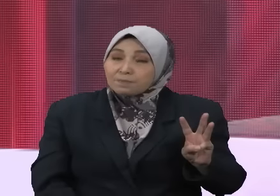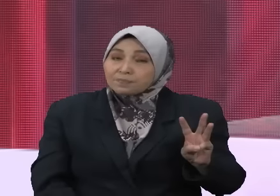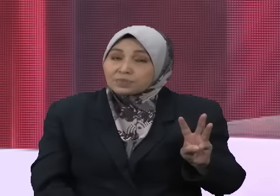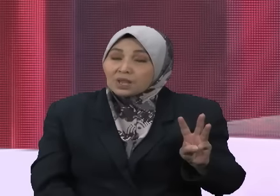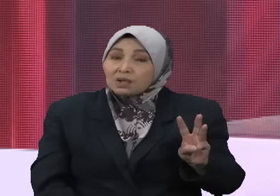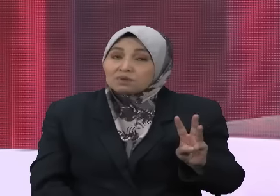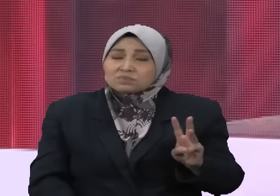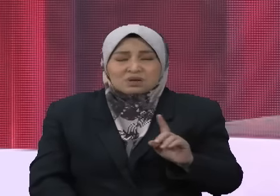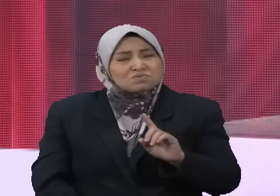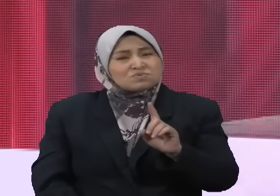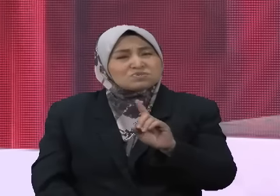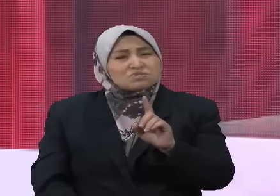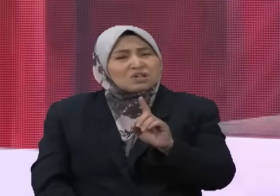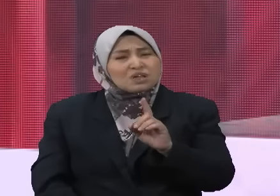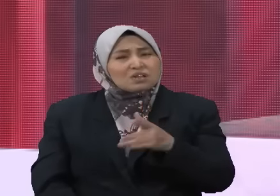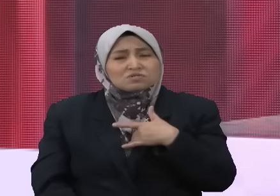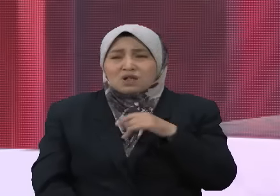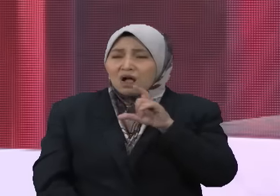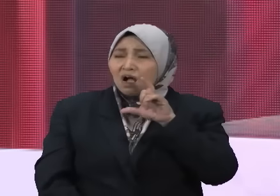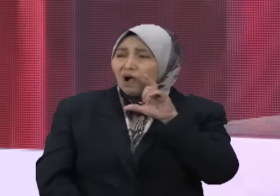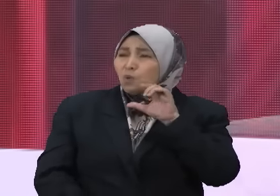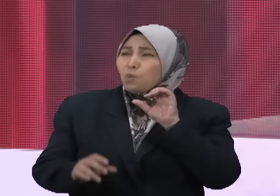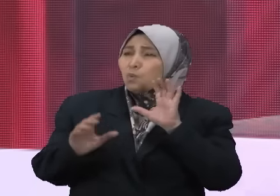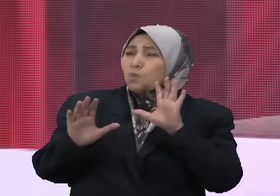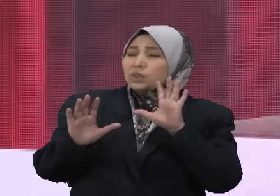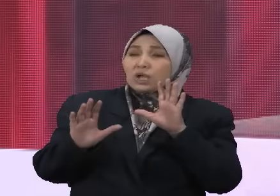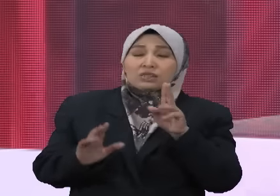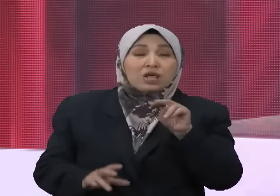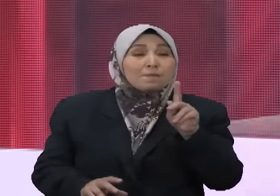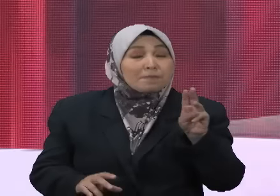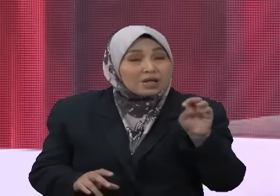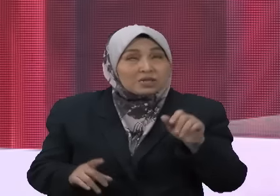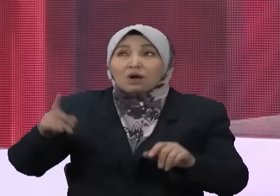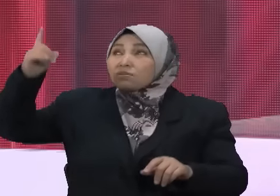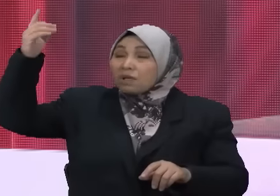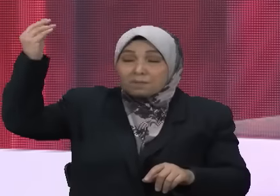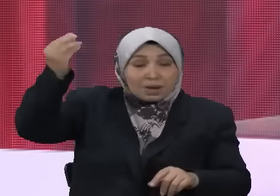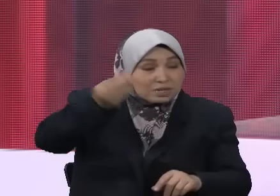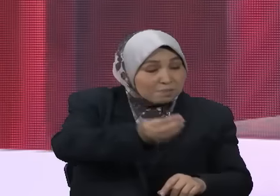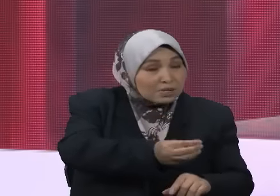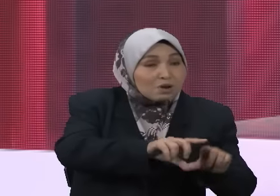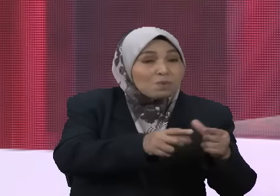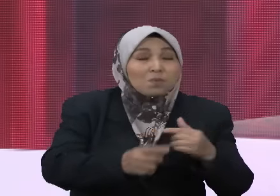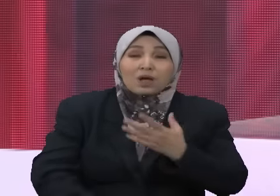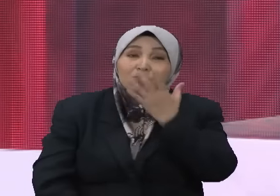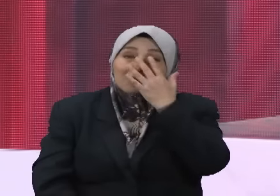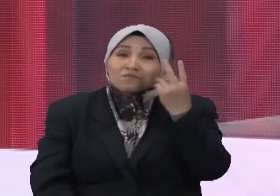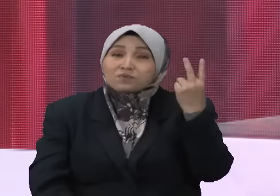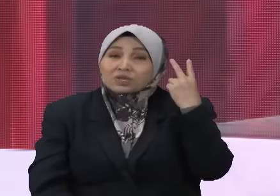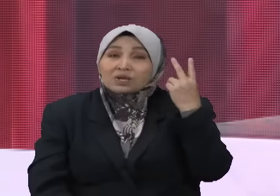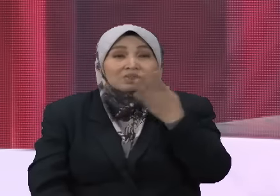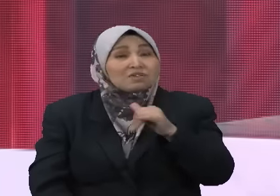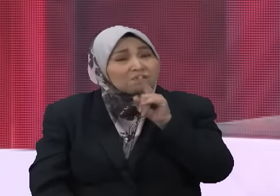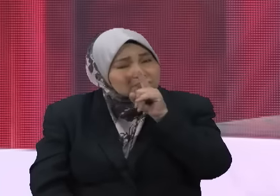agar janganlah nabi merasa kagum dengan nikmat-nikmat nikmat-nikmat yang Allah berikan kepada golongan munafik ini dan